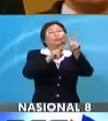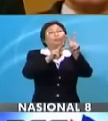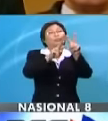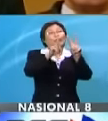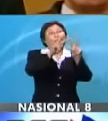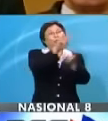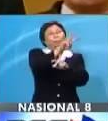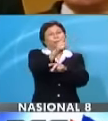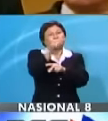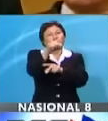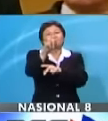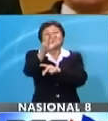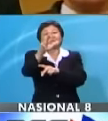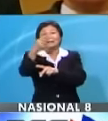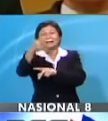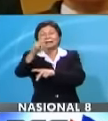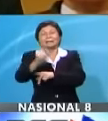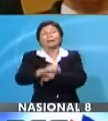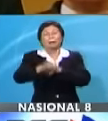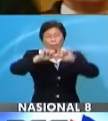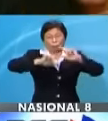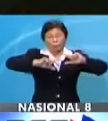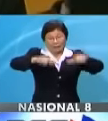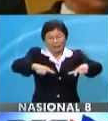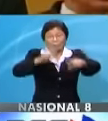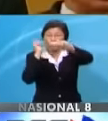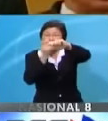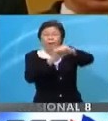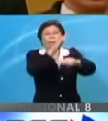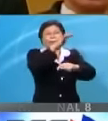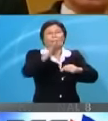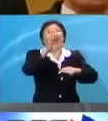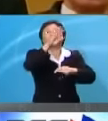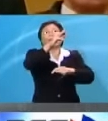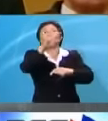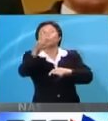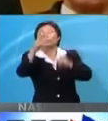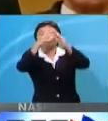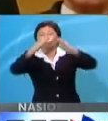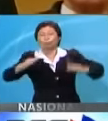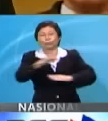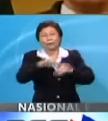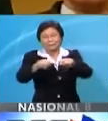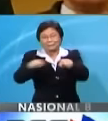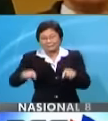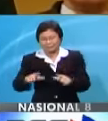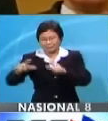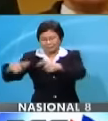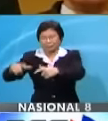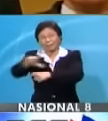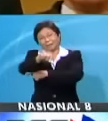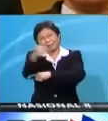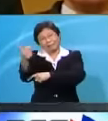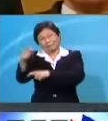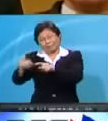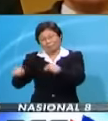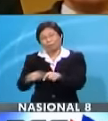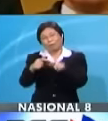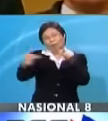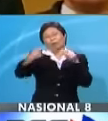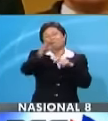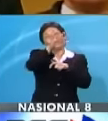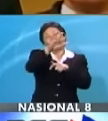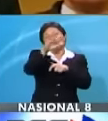21.3 hektar yang boleh memuatkan sebanyak 462 buah rumah, sementara tapak di Cenulang seluas 54